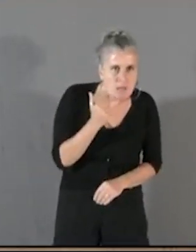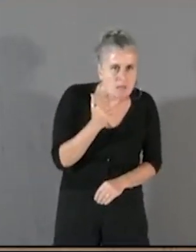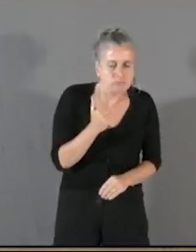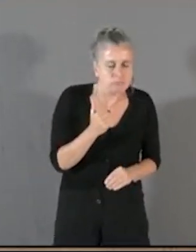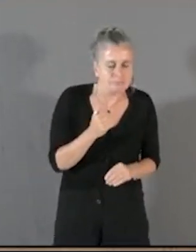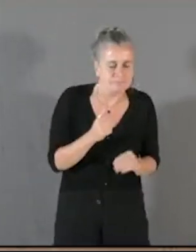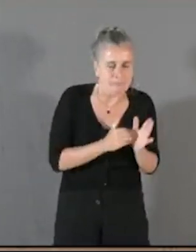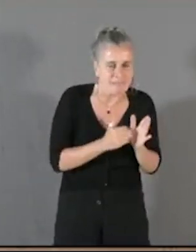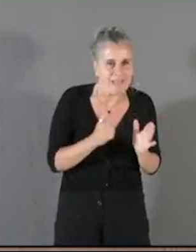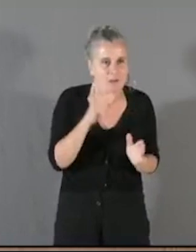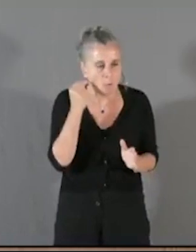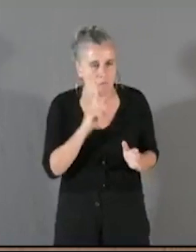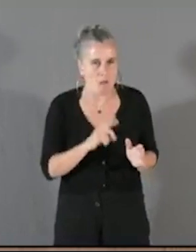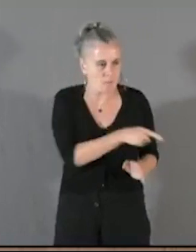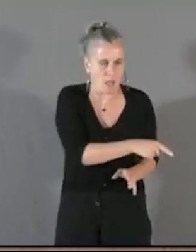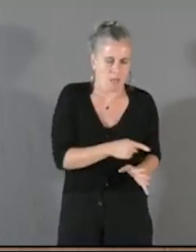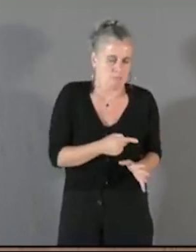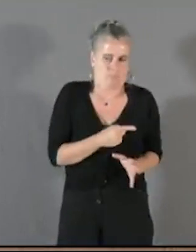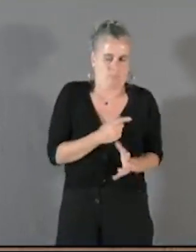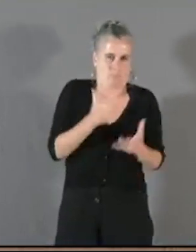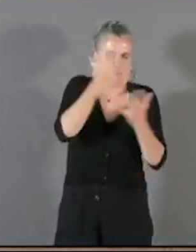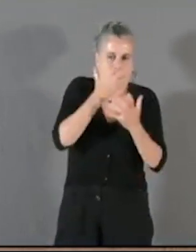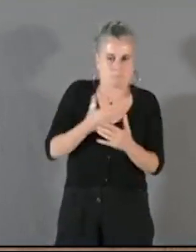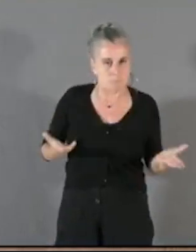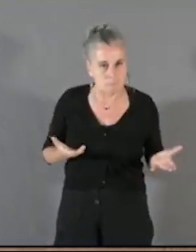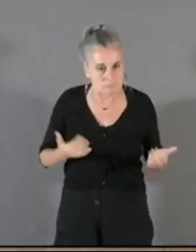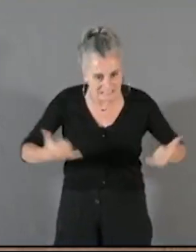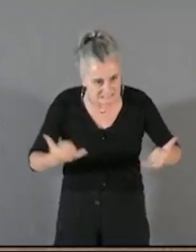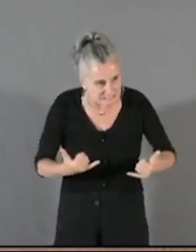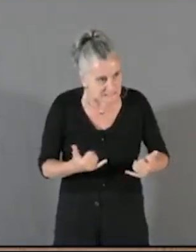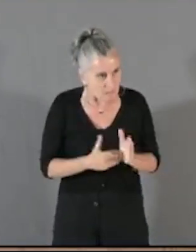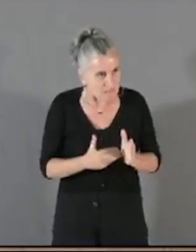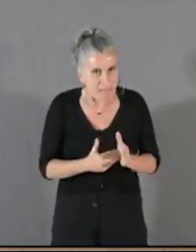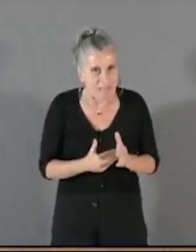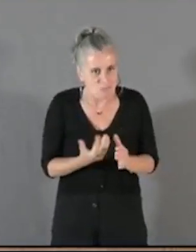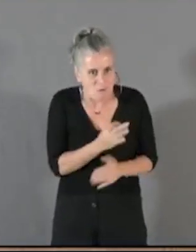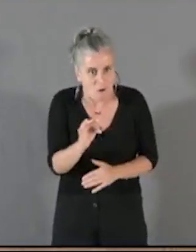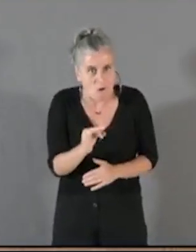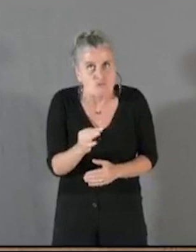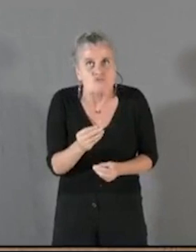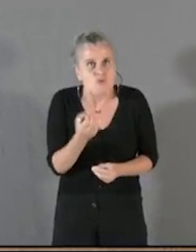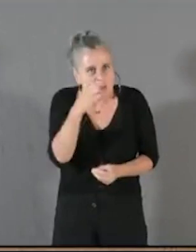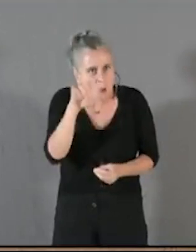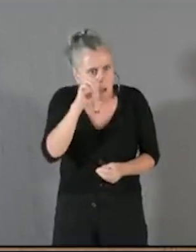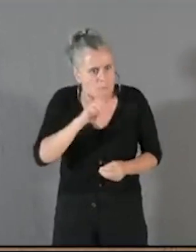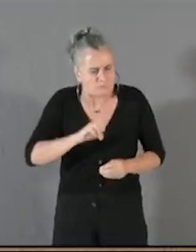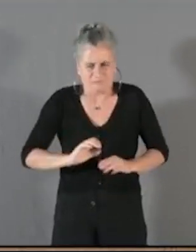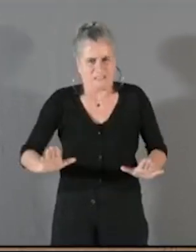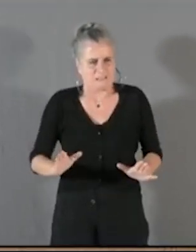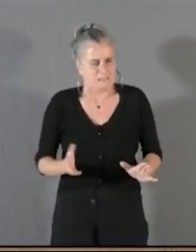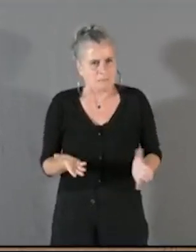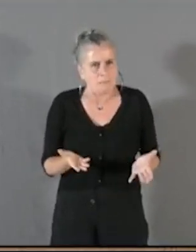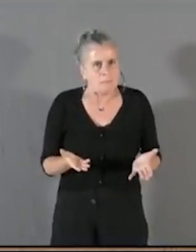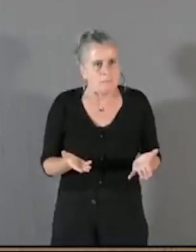Mais enfin, on n'est plus à Marseille, on n'est plus en France, on n'est plus en Europe. Alors, vous êtes prisonniers